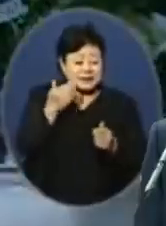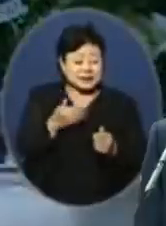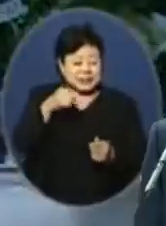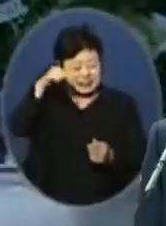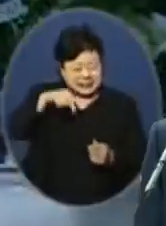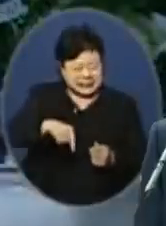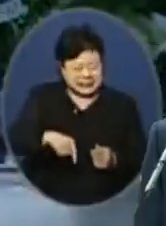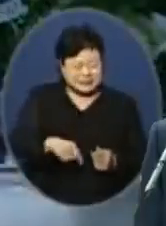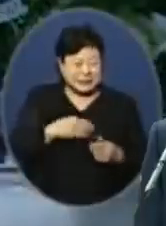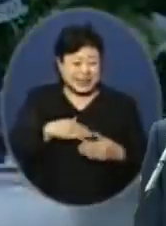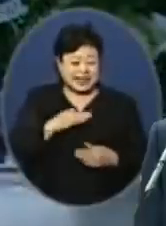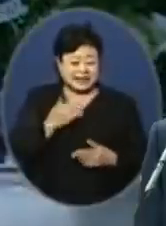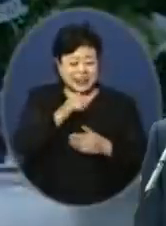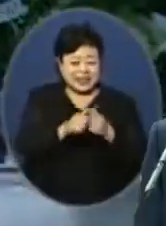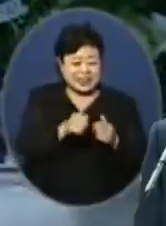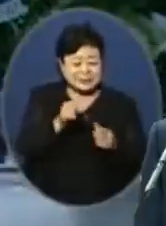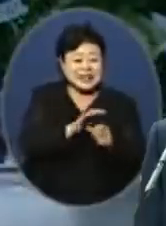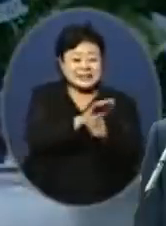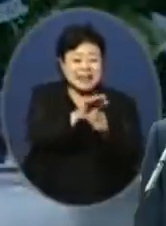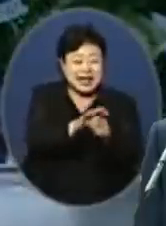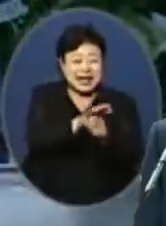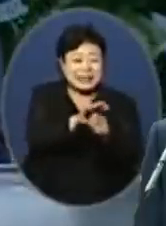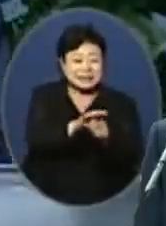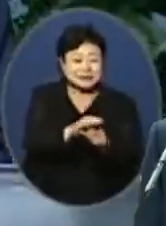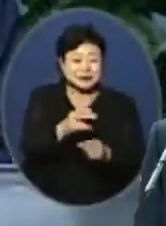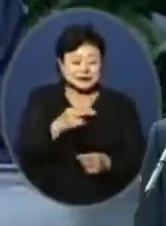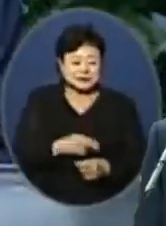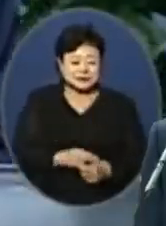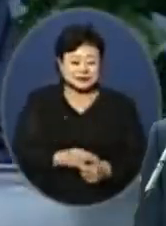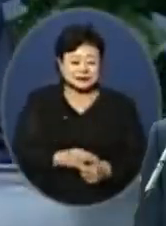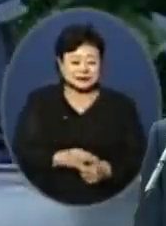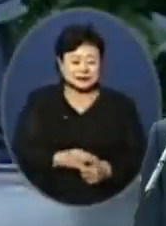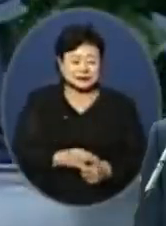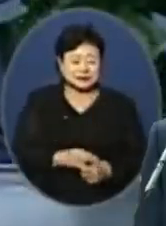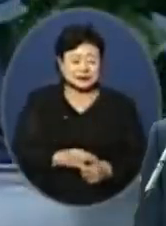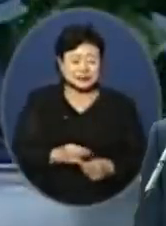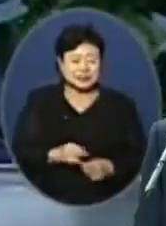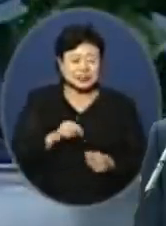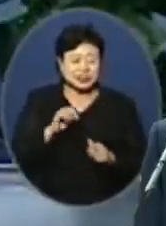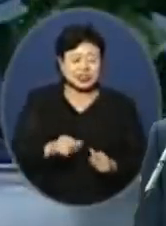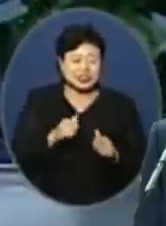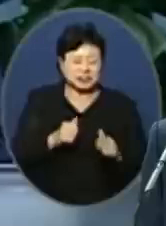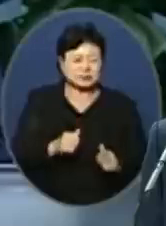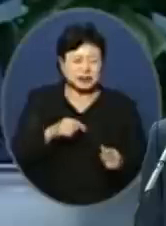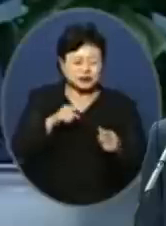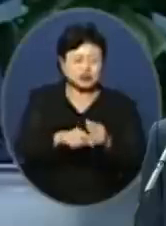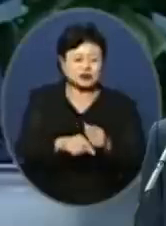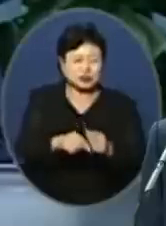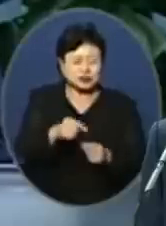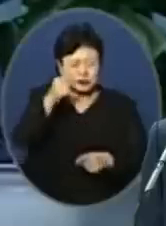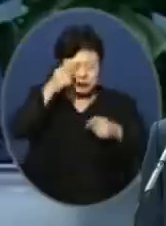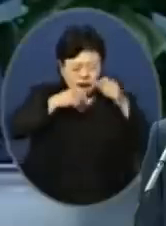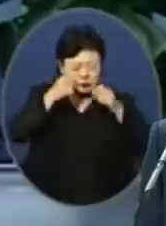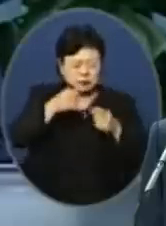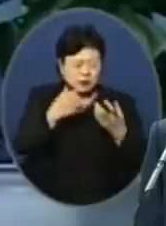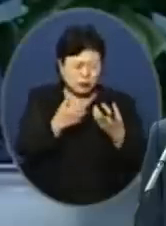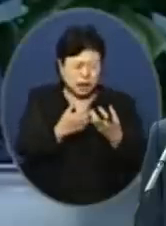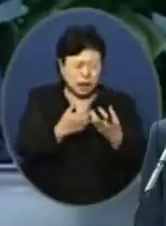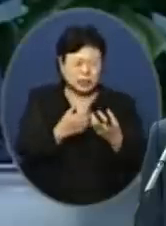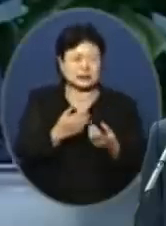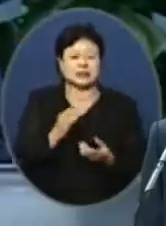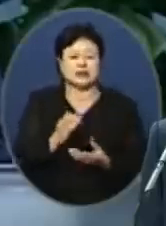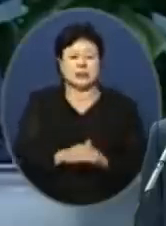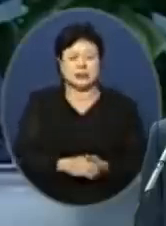깊이 알아야 합니다. 하나님의 사랑하심이 없으면 정죄와 심판이 난무하고 죽이고 죽는 비극이 천지에 충만할